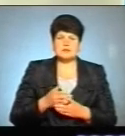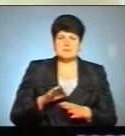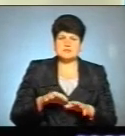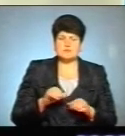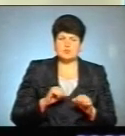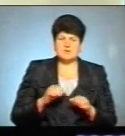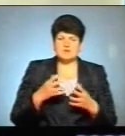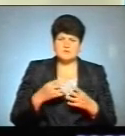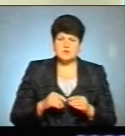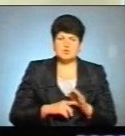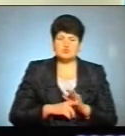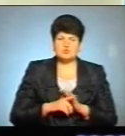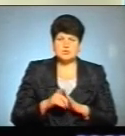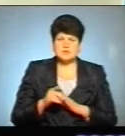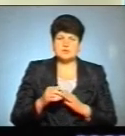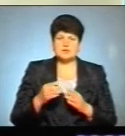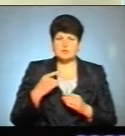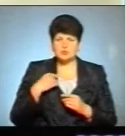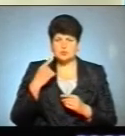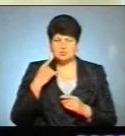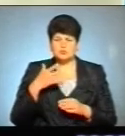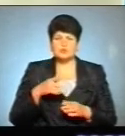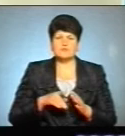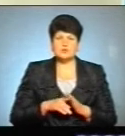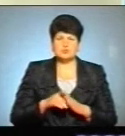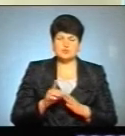думаю, що вони будуть і розпочнуть, і будуть завершувати цю виплату